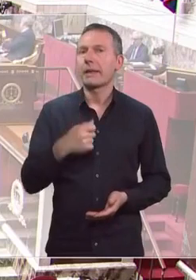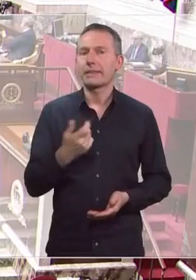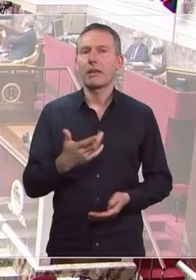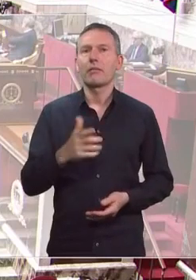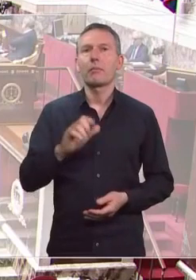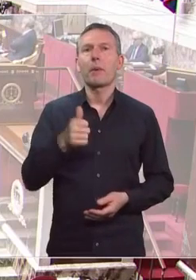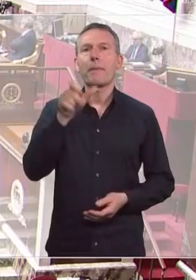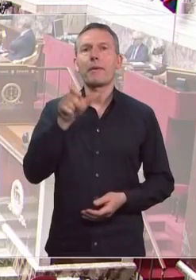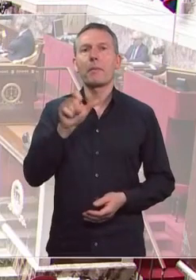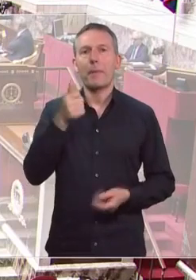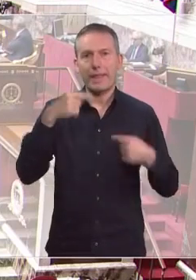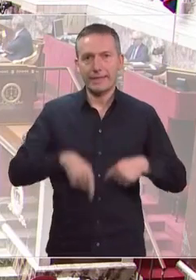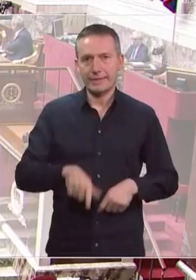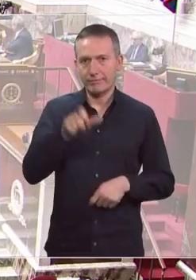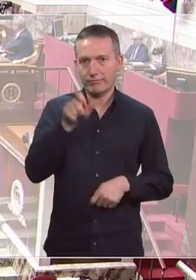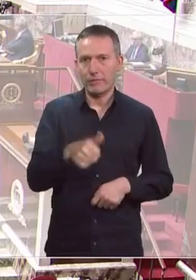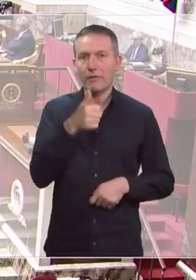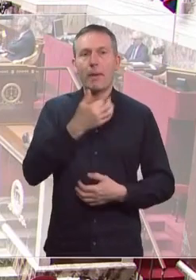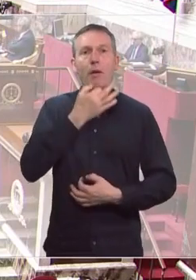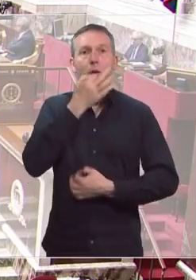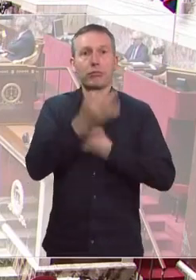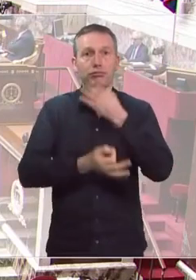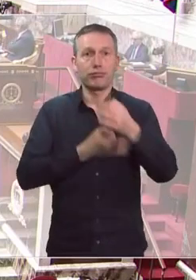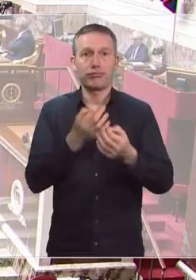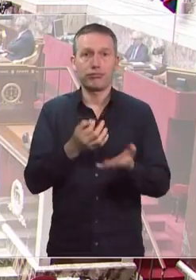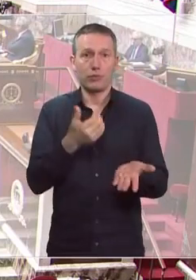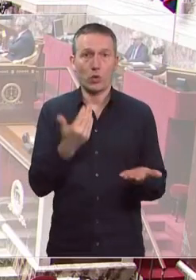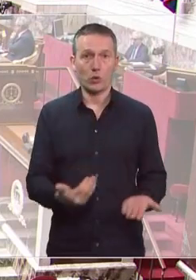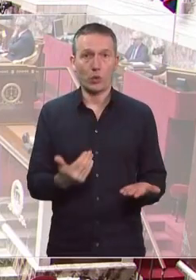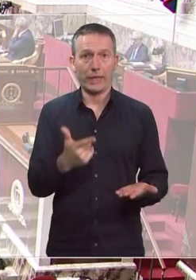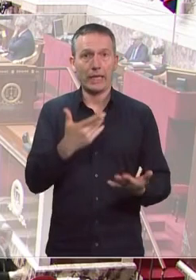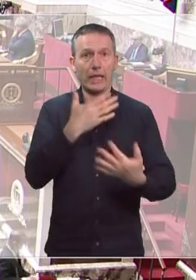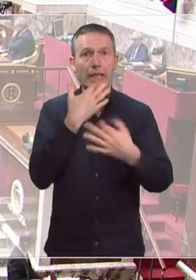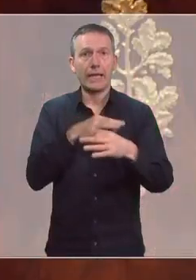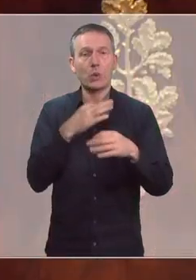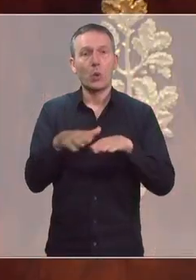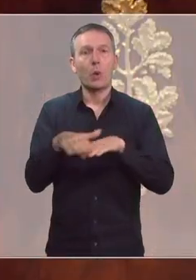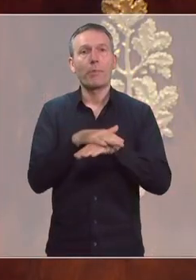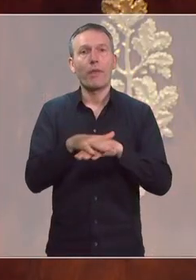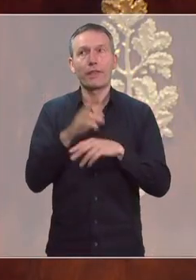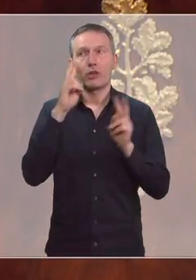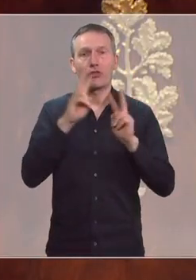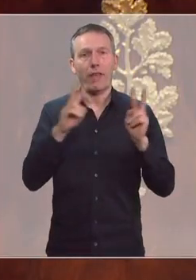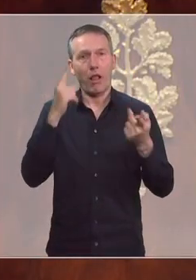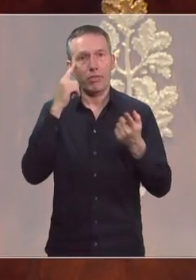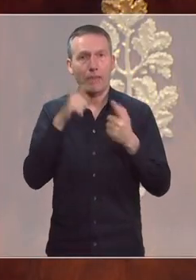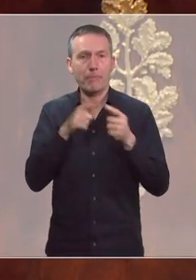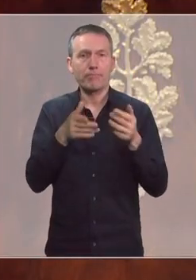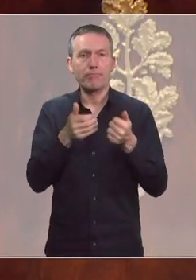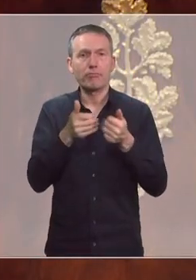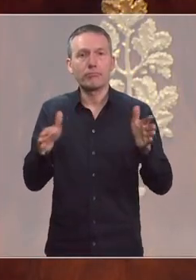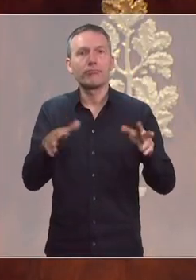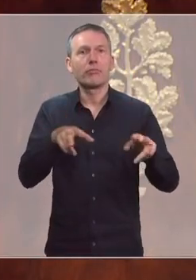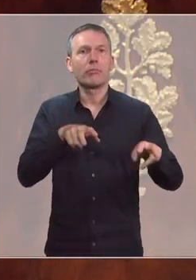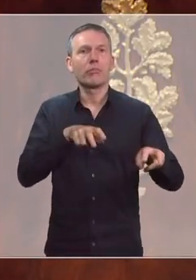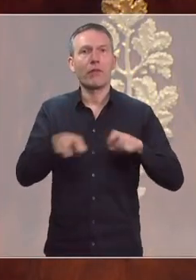Monsieur le Premier ministre, vous avez prononcé aujourd'hui, en quelque sorte, un discours de politique générale de déconfinement. En le